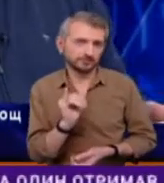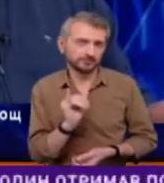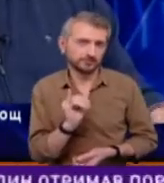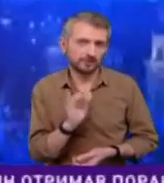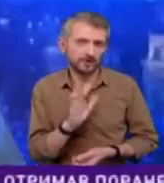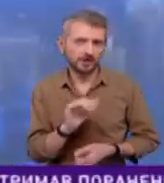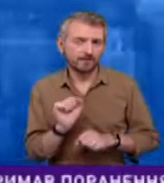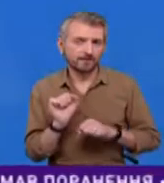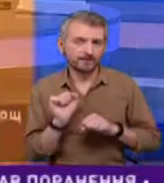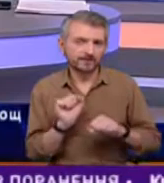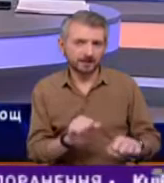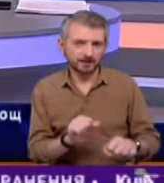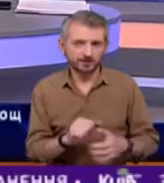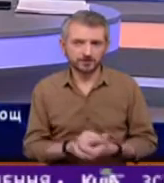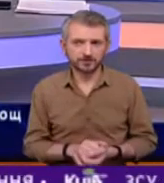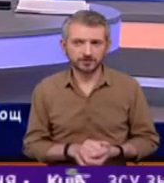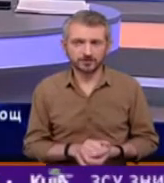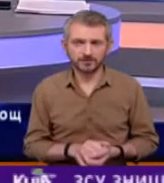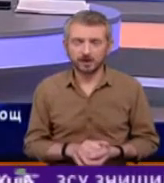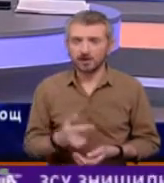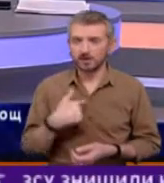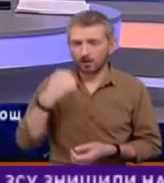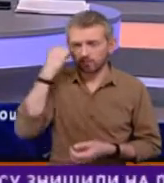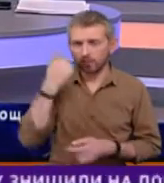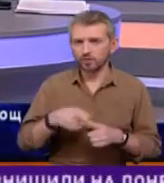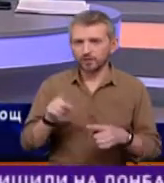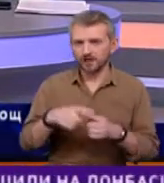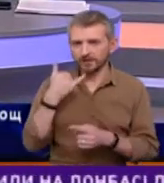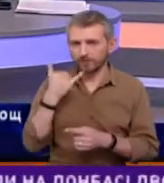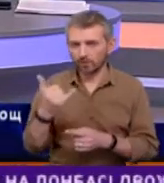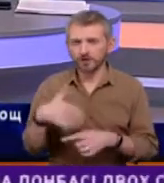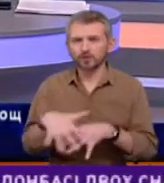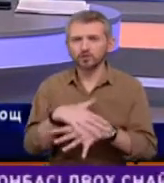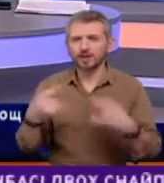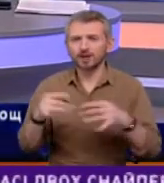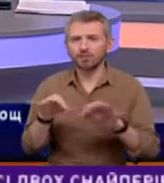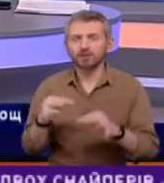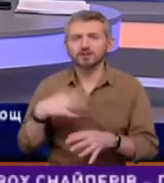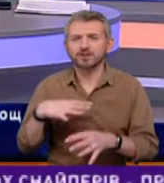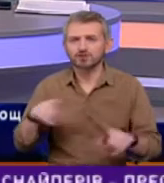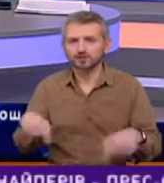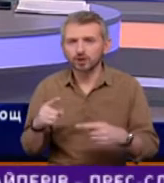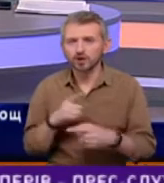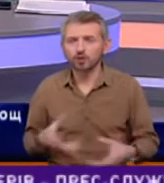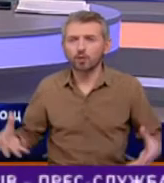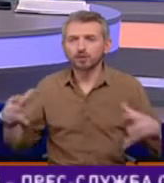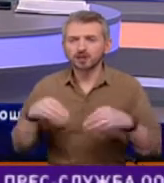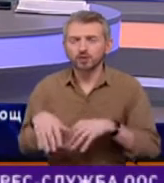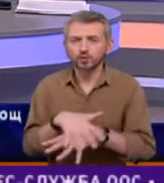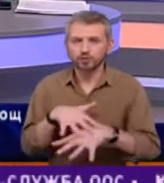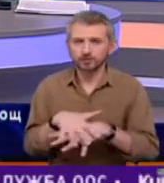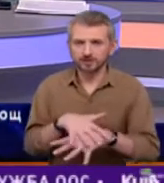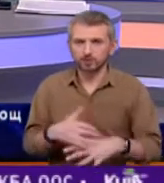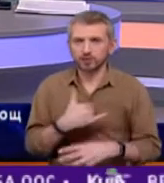Я пам'ятаю цей дзвіночок. Так, насправді суспільне мовлення, взагалі, для чого створене суспільне мовлення? Для того, щоб об'єднати суспільство. У